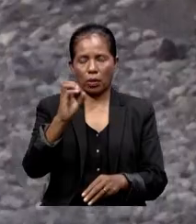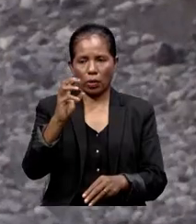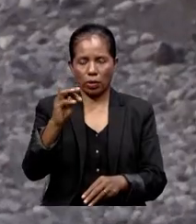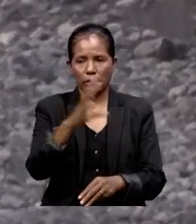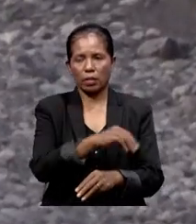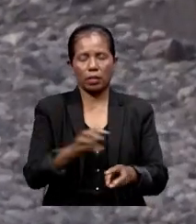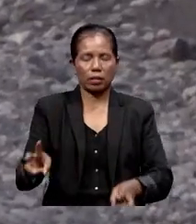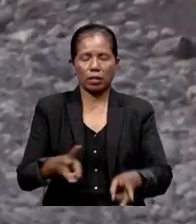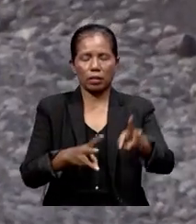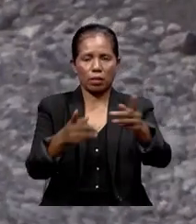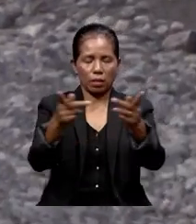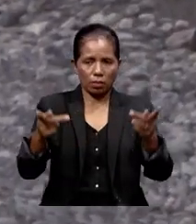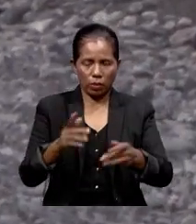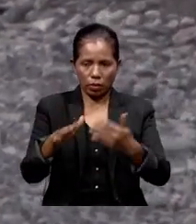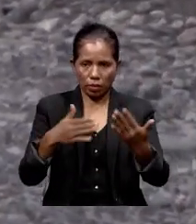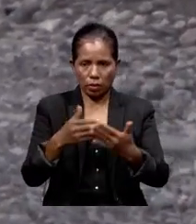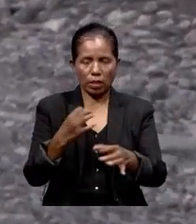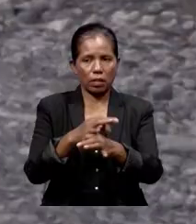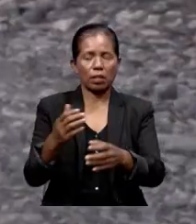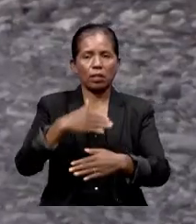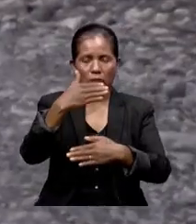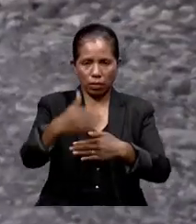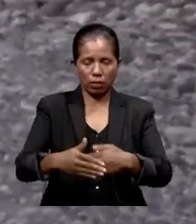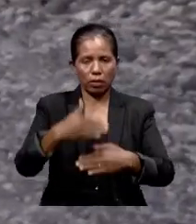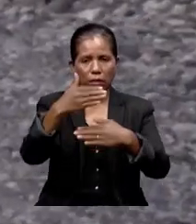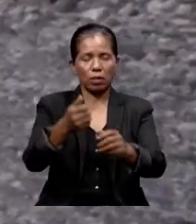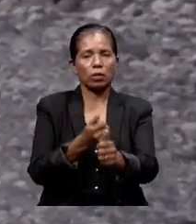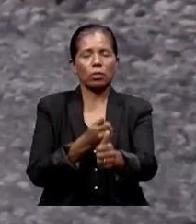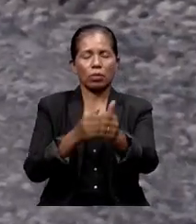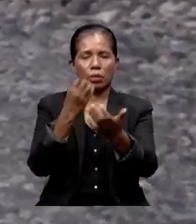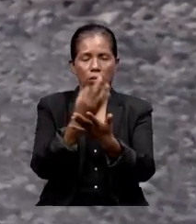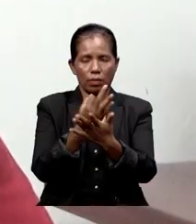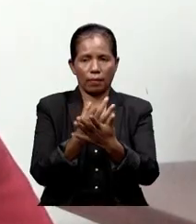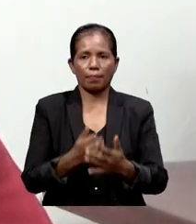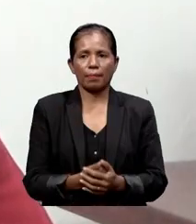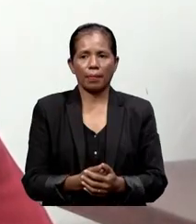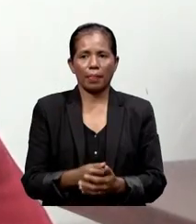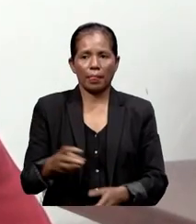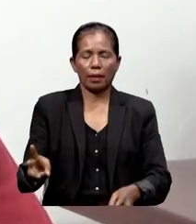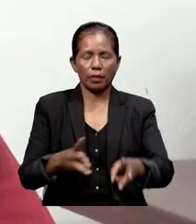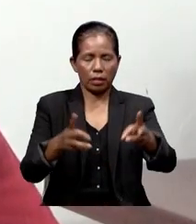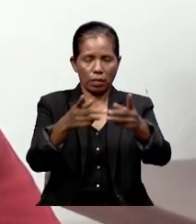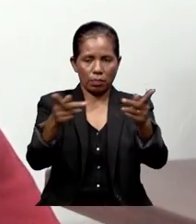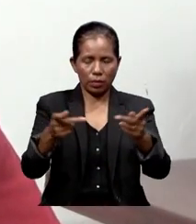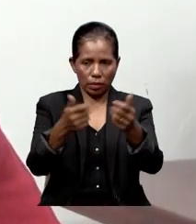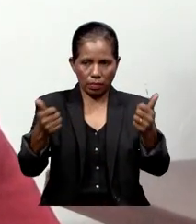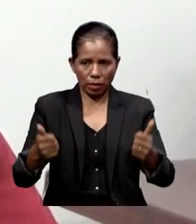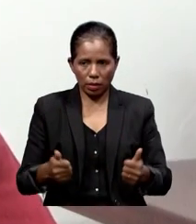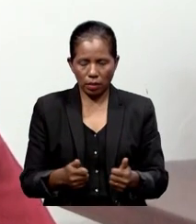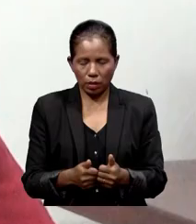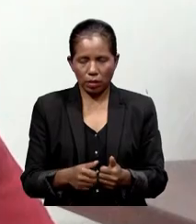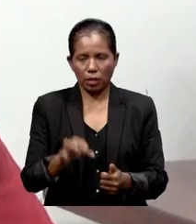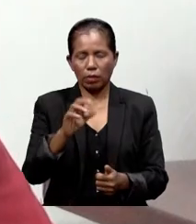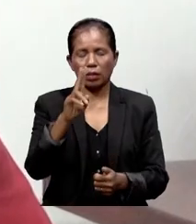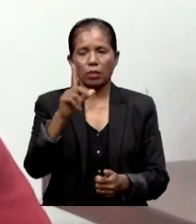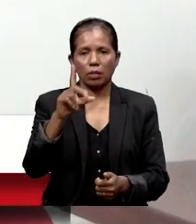husi capital ba posto sira se hadia fase tuir fase, baseia ba orçamento. Estrada durante ser ha posto fate public,